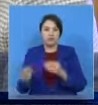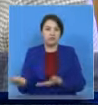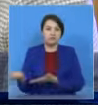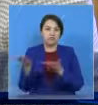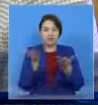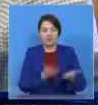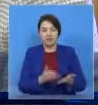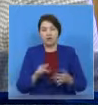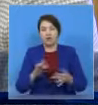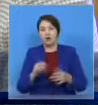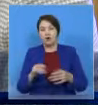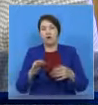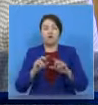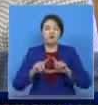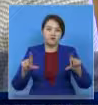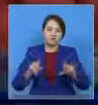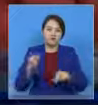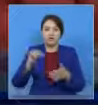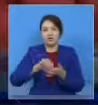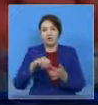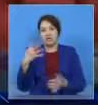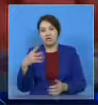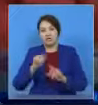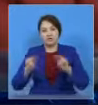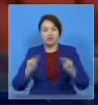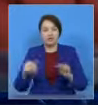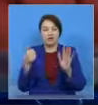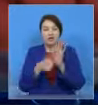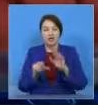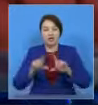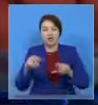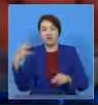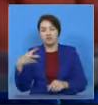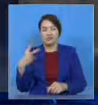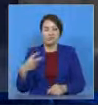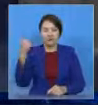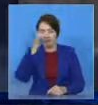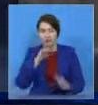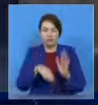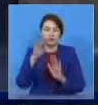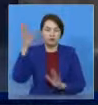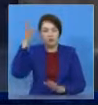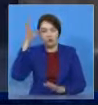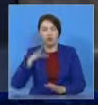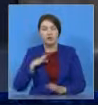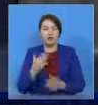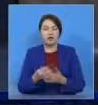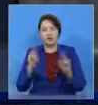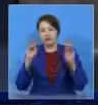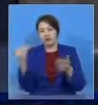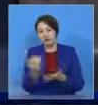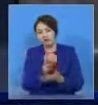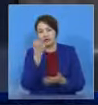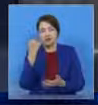Офлайн форматта 40 педагог қатысты. Айта кеткен жөн, 60-шы мектеп 2020 жылы үздік білім беру ұйымы номинациясын жеңіп